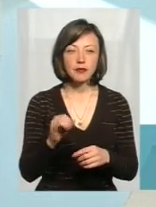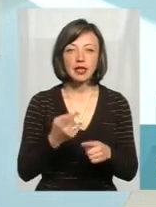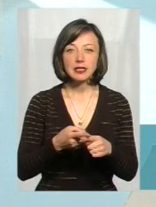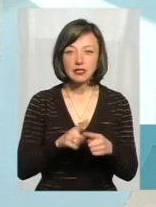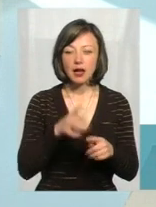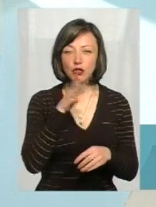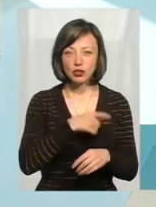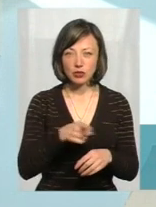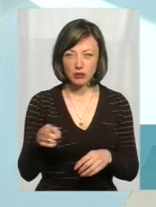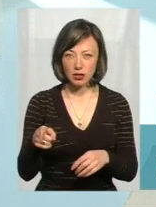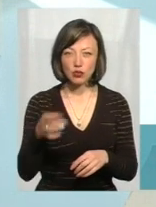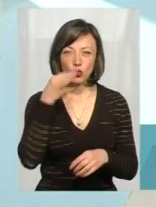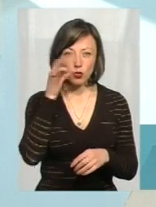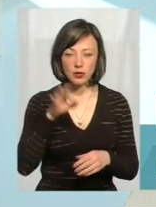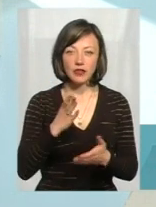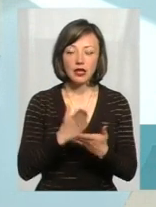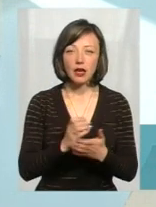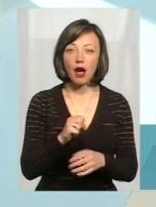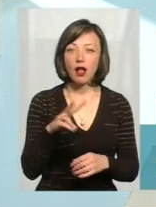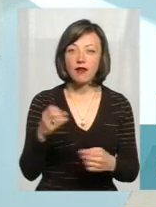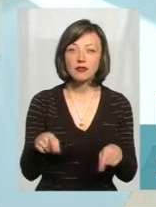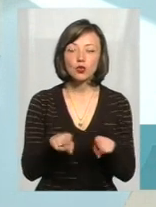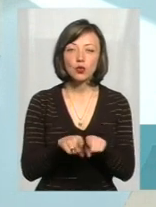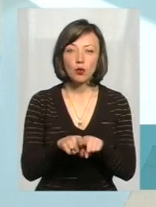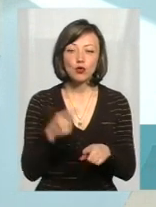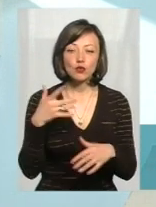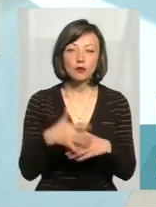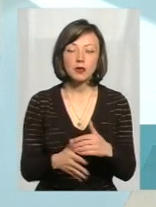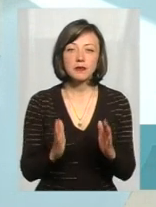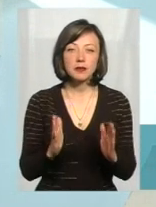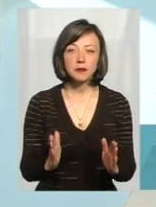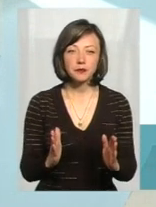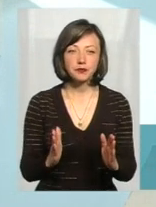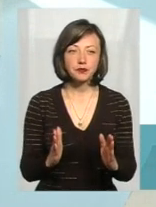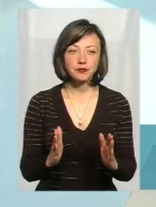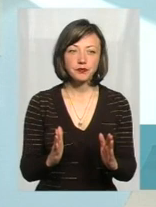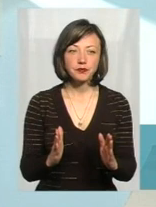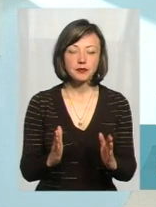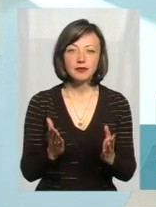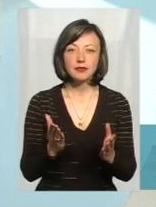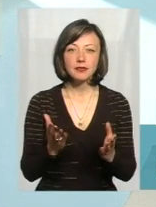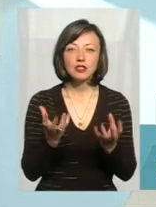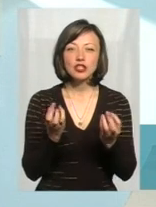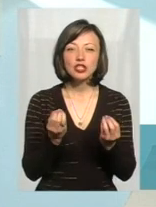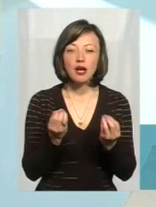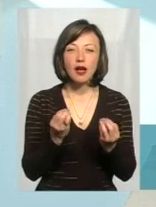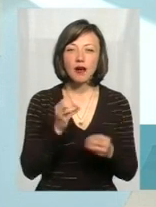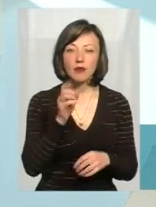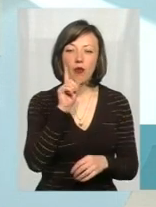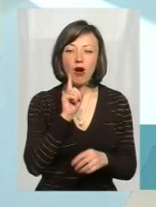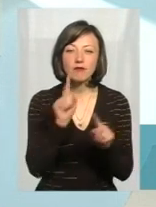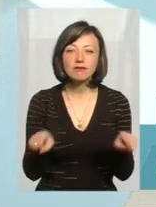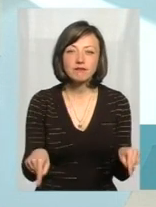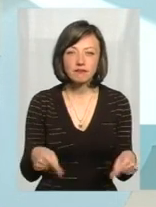час, певний досвід напрацьований, але все одно він є, ми розуміємо, що він є часом ще становлення.